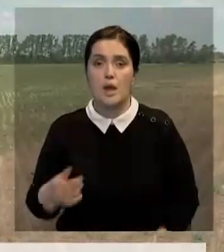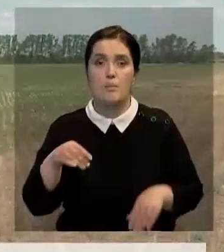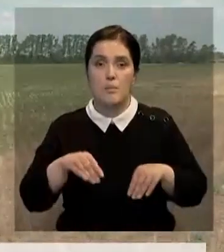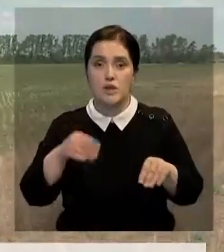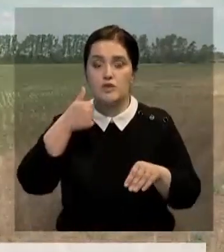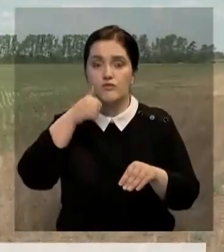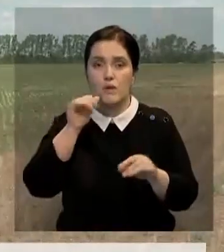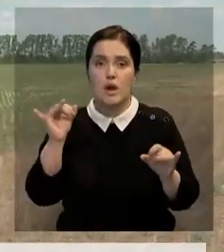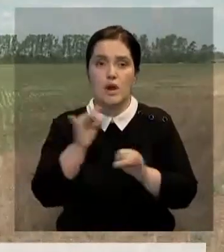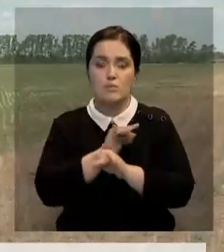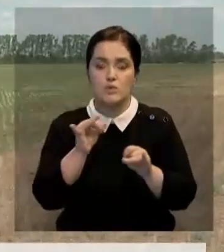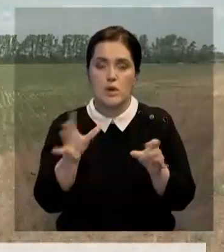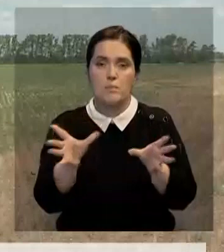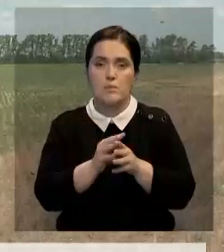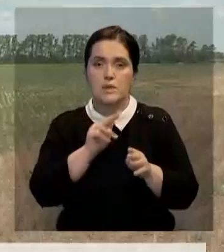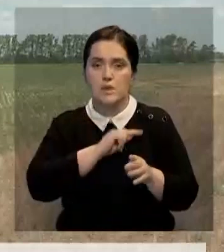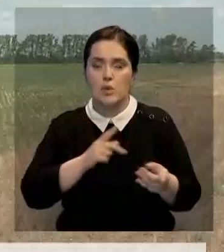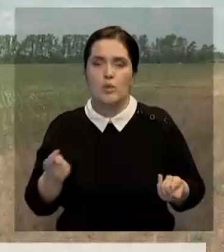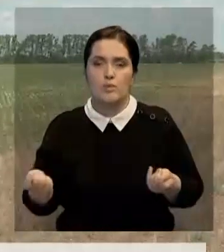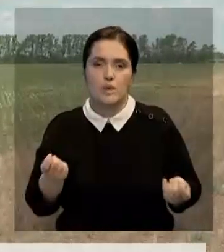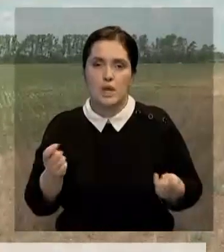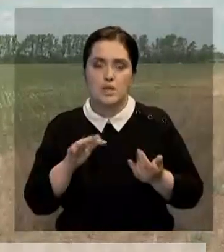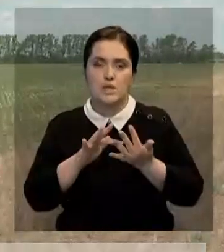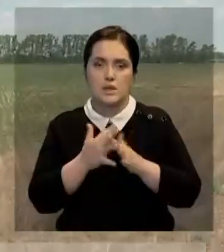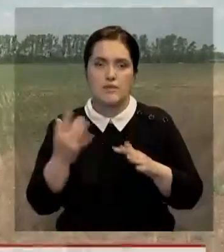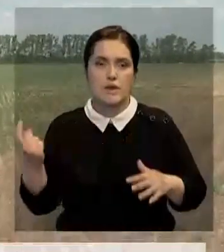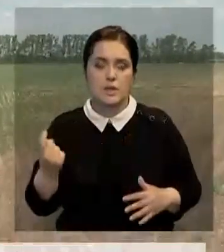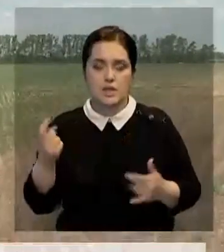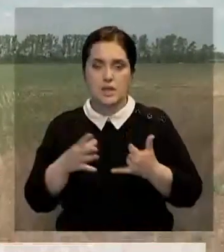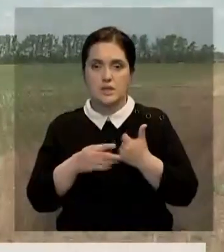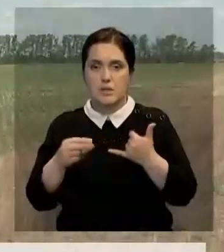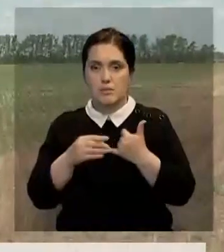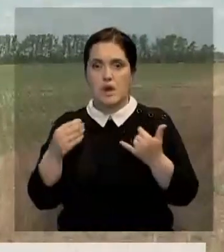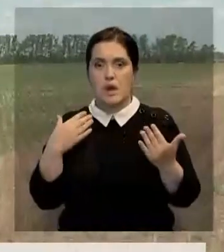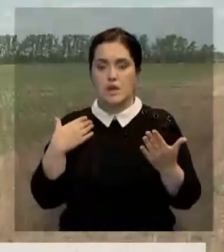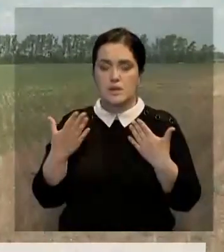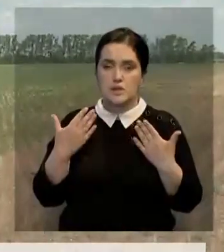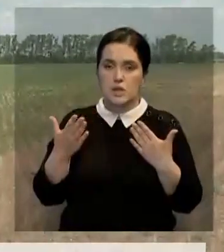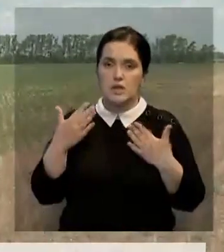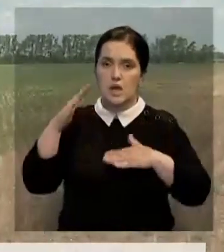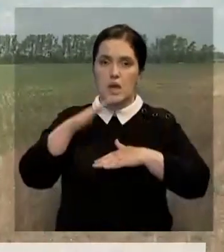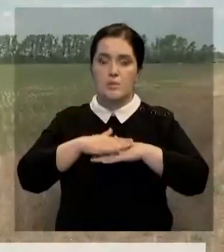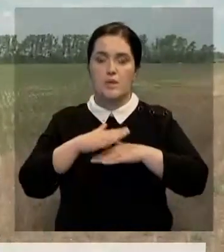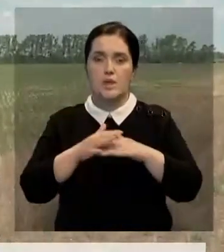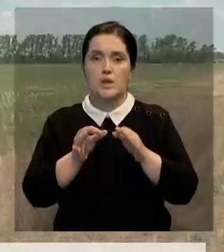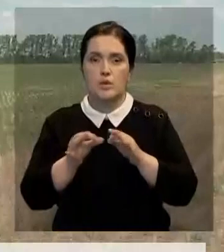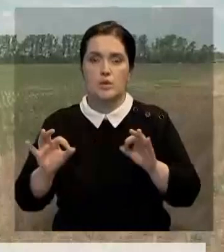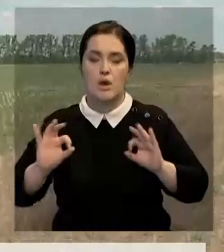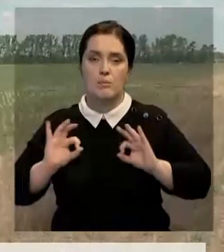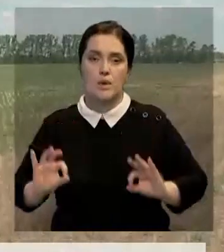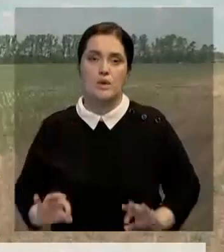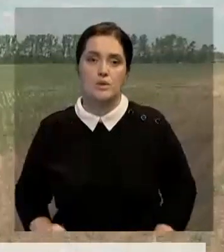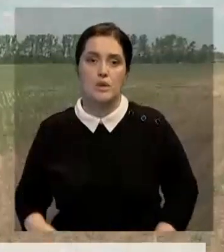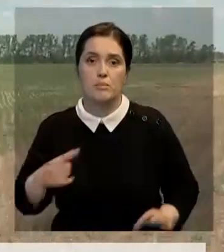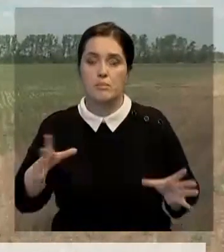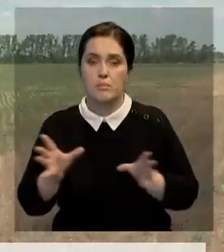вопрос обсуждали вместе с сотрудниками управления сельского хозяйства и земельных отношений, акимата района, прокуратуры. Мы со своей стороны вместе